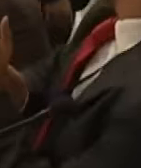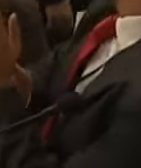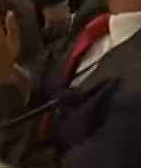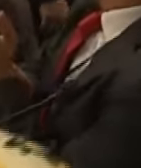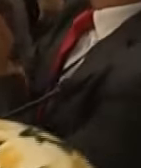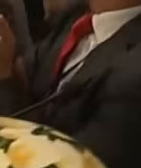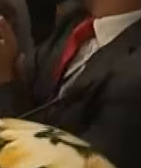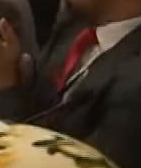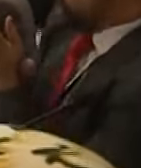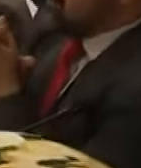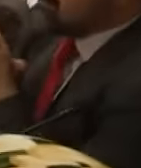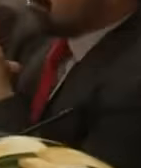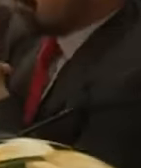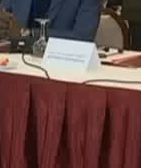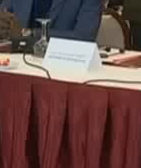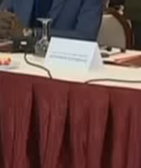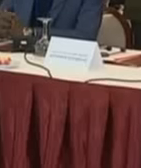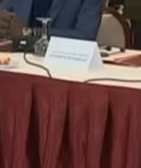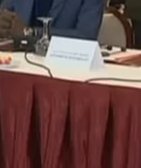وطنية.